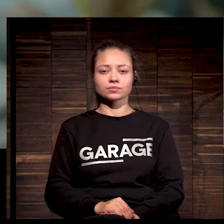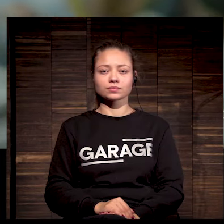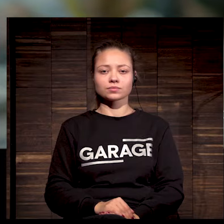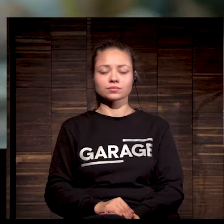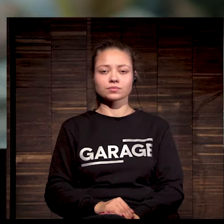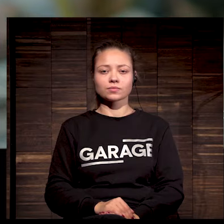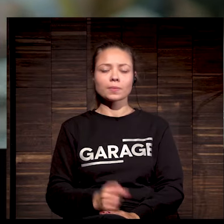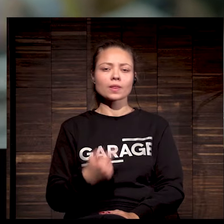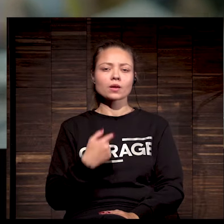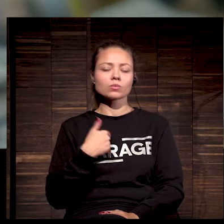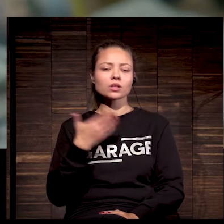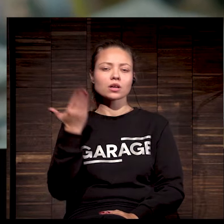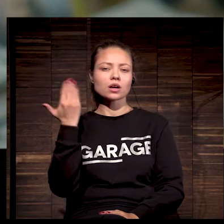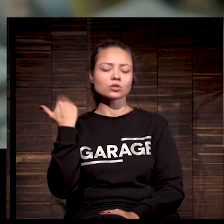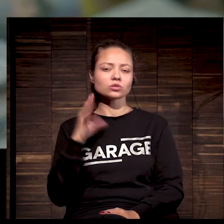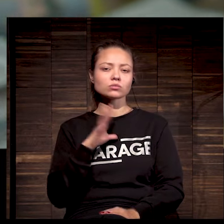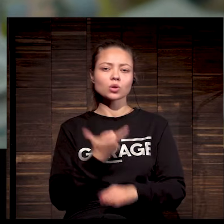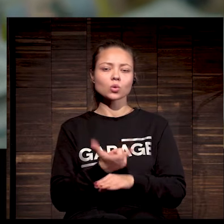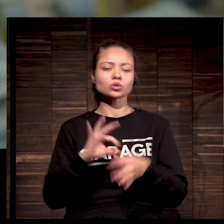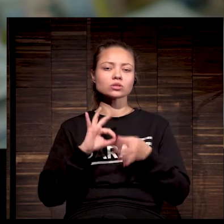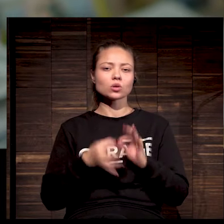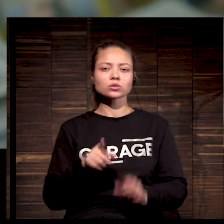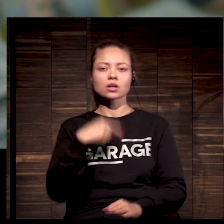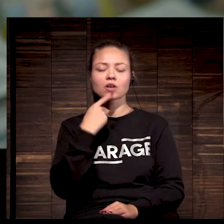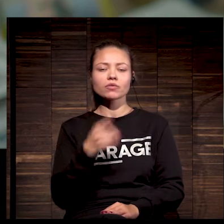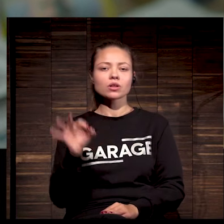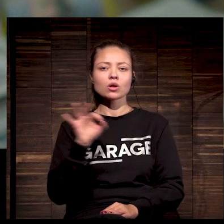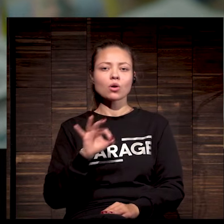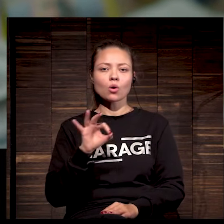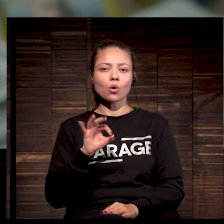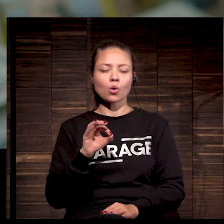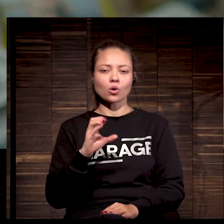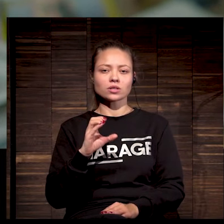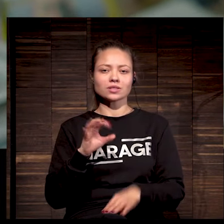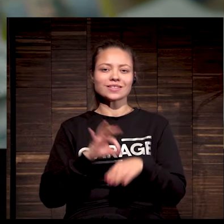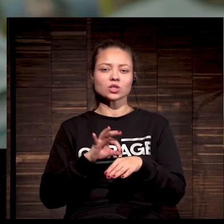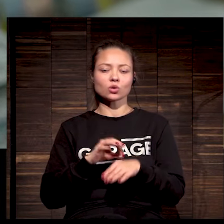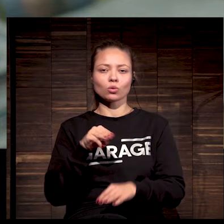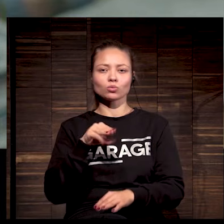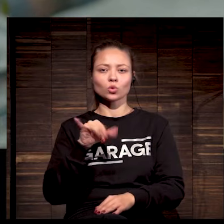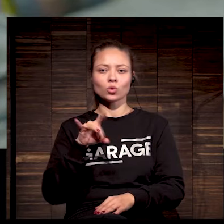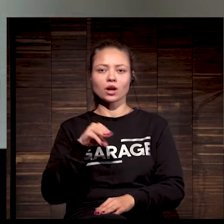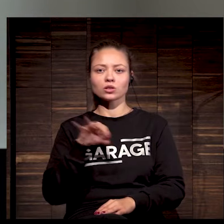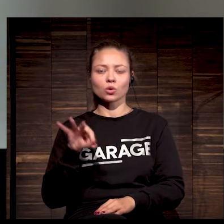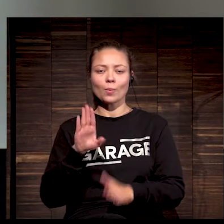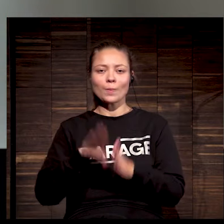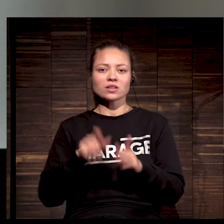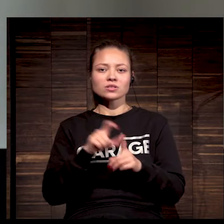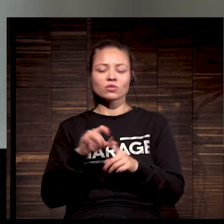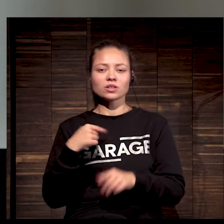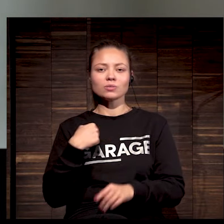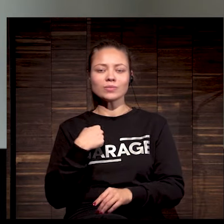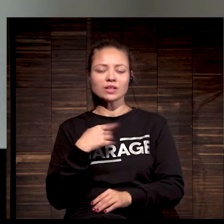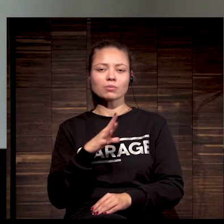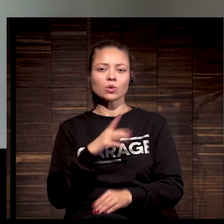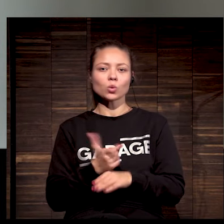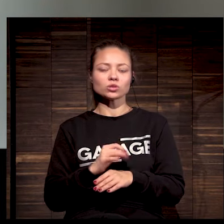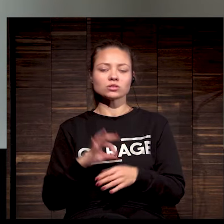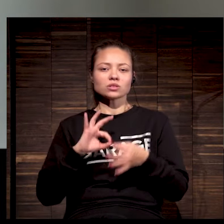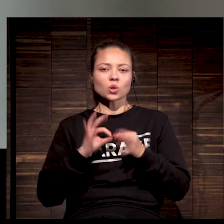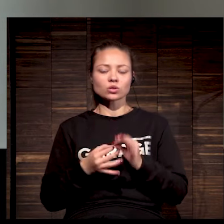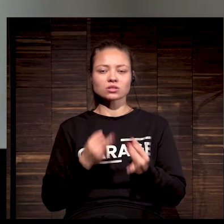мне раньше было очень сложно говорить о синдроме туретта без слов и мне было очень сложно разговаривать